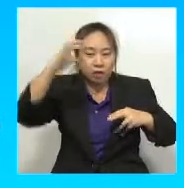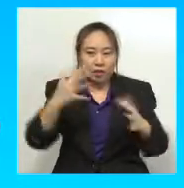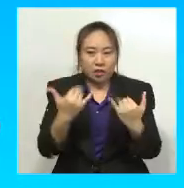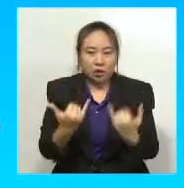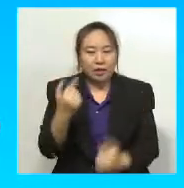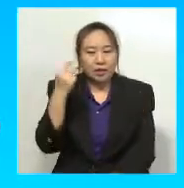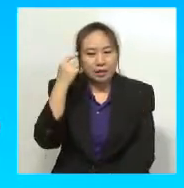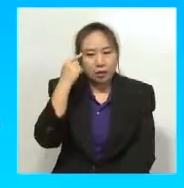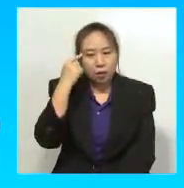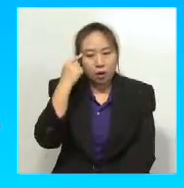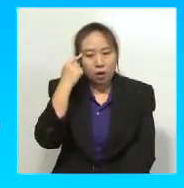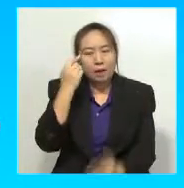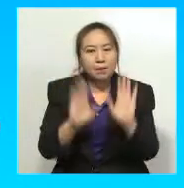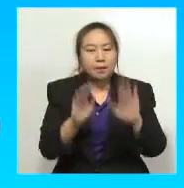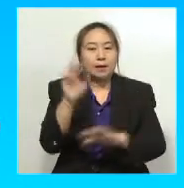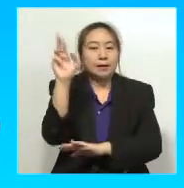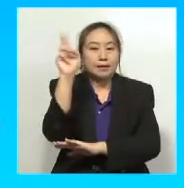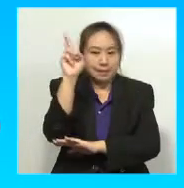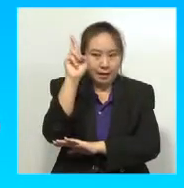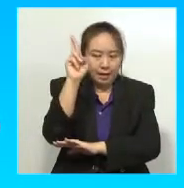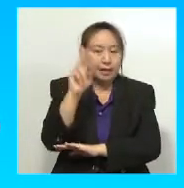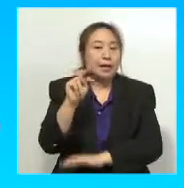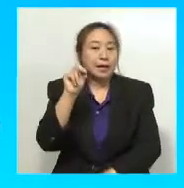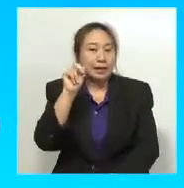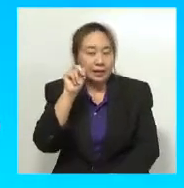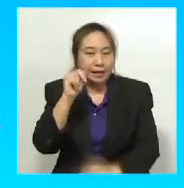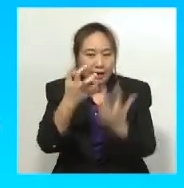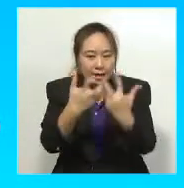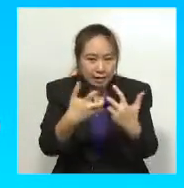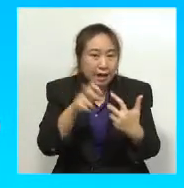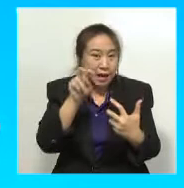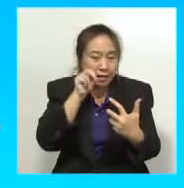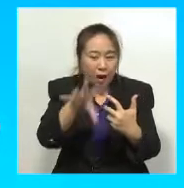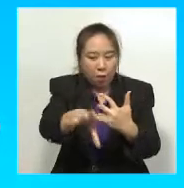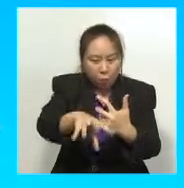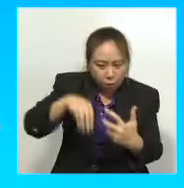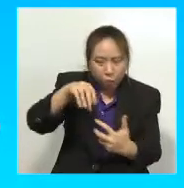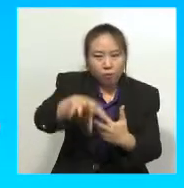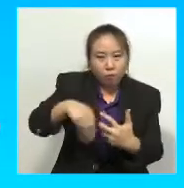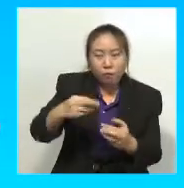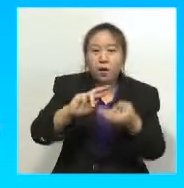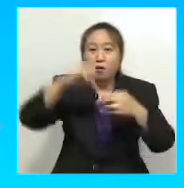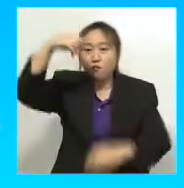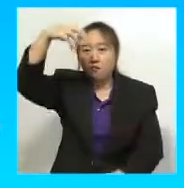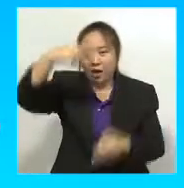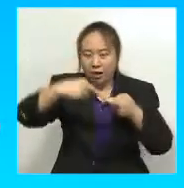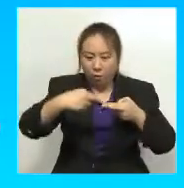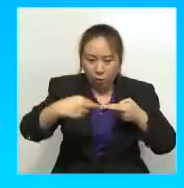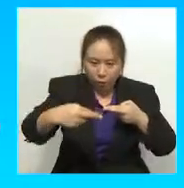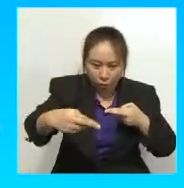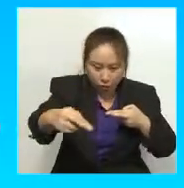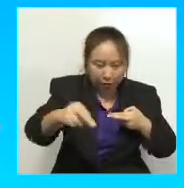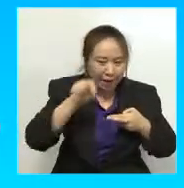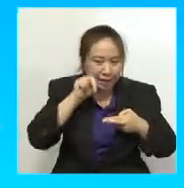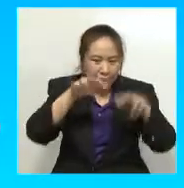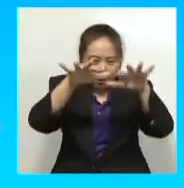มาณน่าจะเที่ยงเนี่ยทั้งปั๊มแล้วก็สายไฟนะครับที่จะปั๊มน้ำให้ได้นะครับทอยน้ำออกมาให้